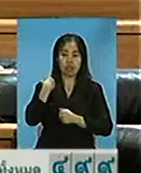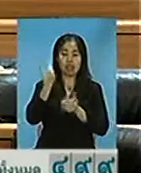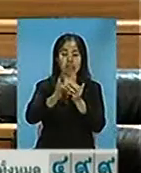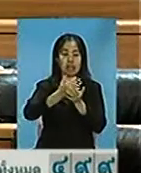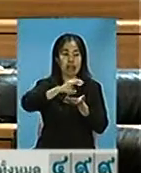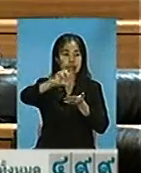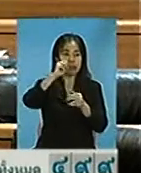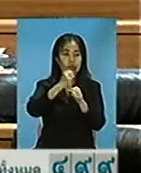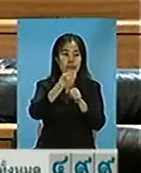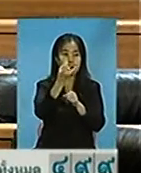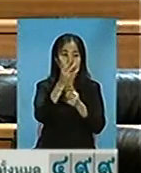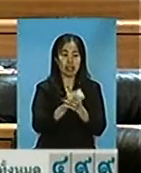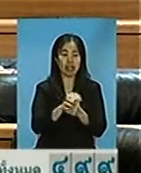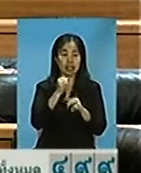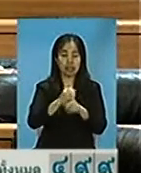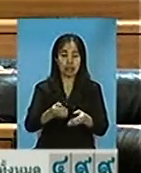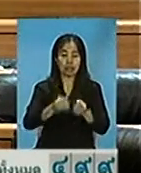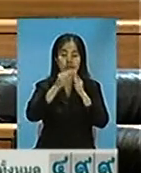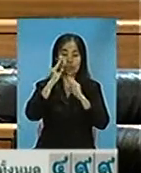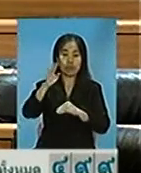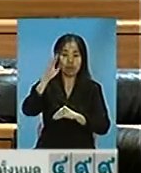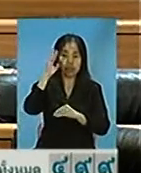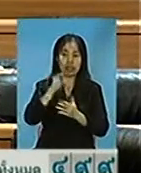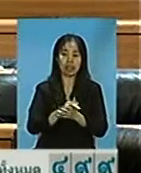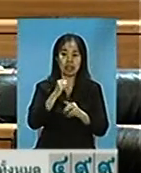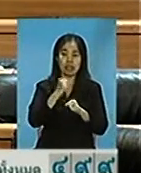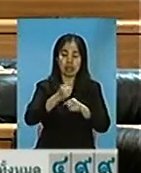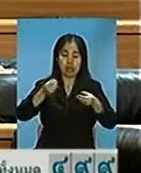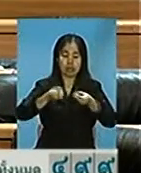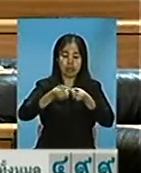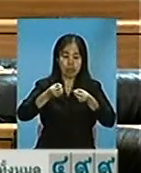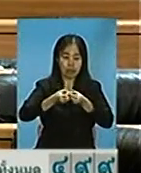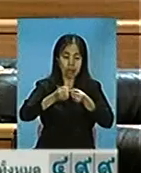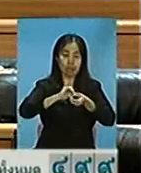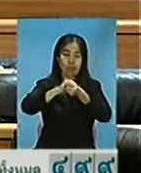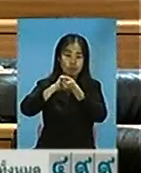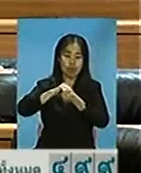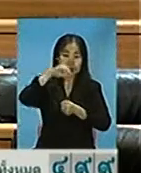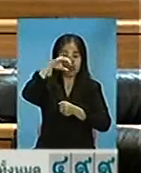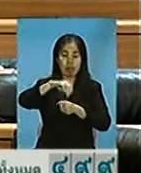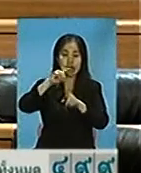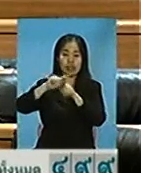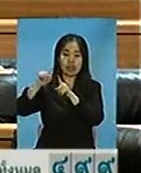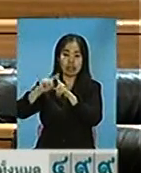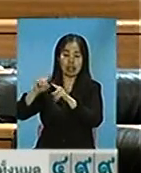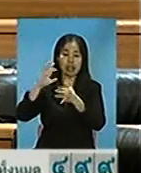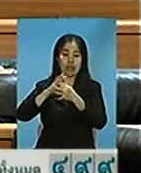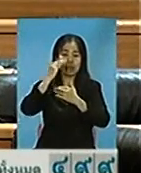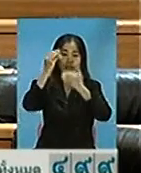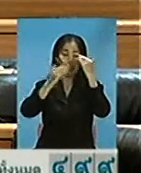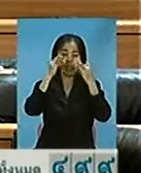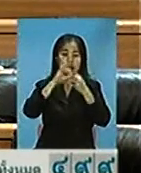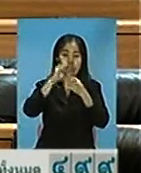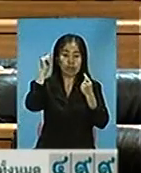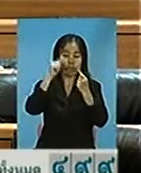ไรท่านจะไปตั้งบริษัทบ้างท่านจะเข้าร่วมกิจการหรือเข้าร่วมทุนกับนิติบุคคลอื่นในกิจการที่เกี่ยวกับวัตถุประสง